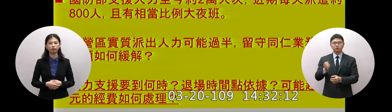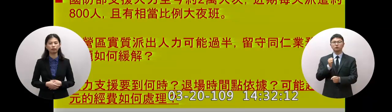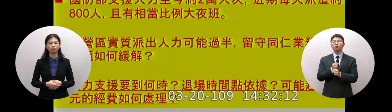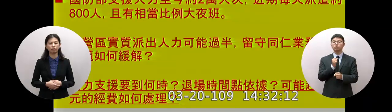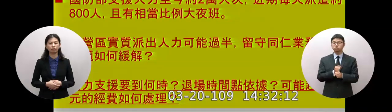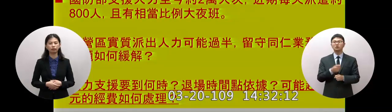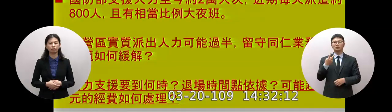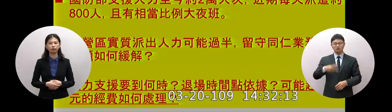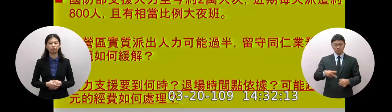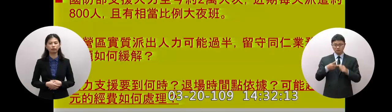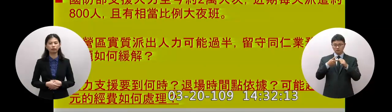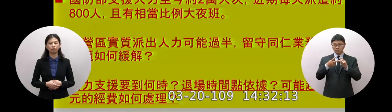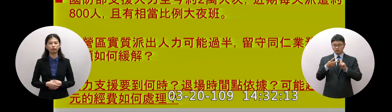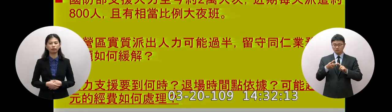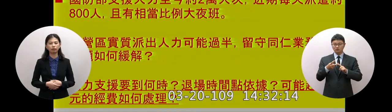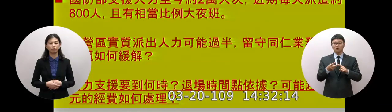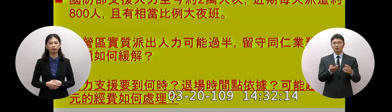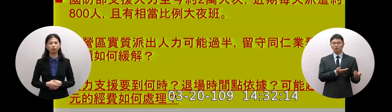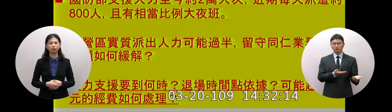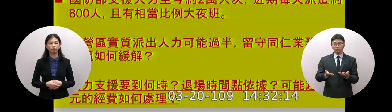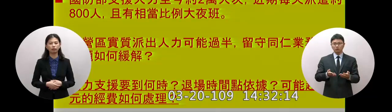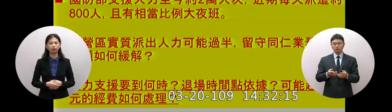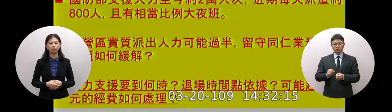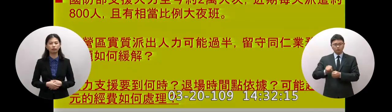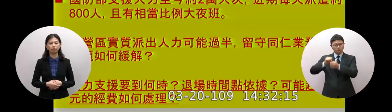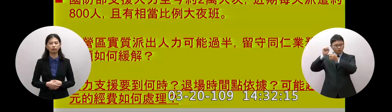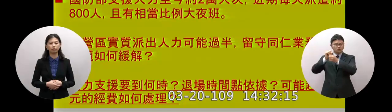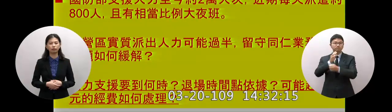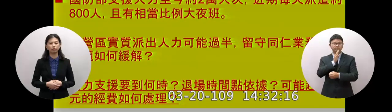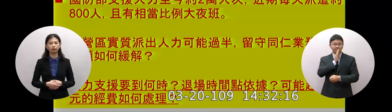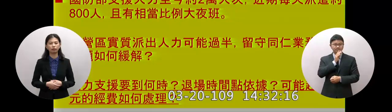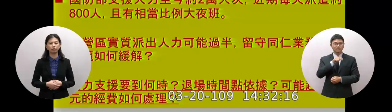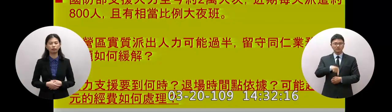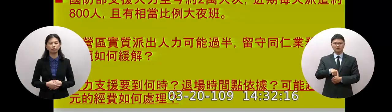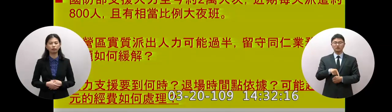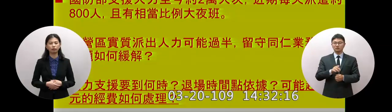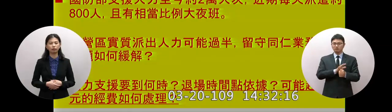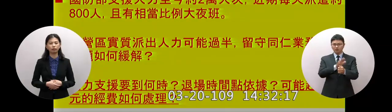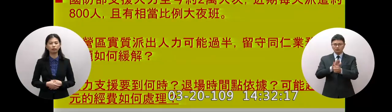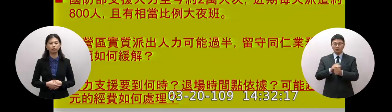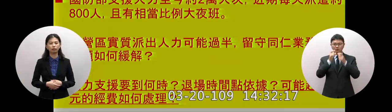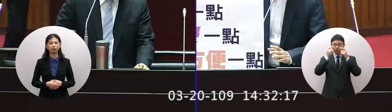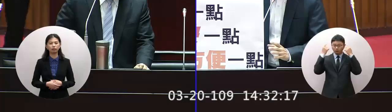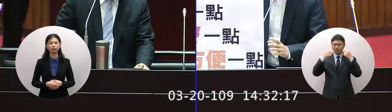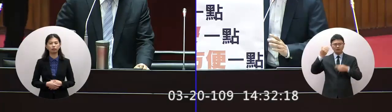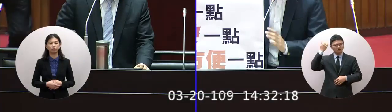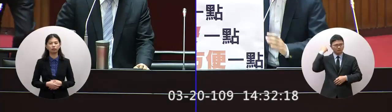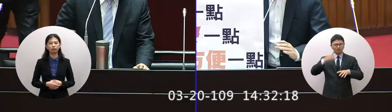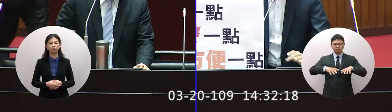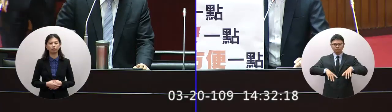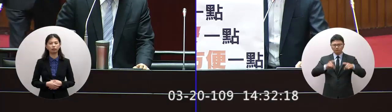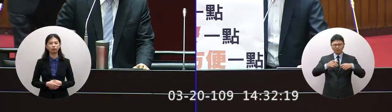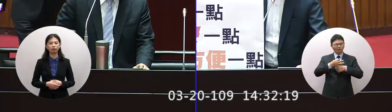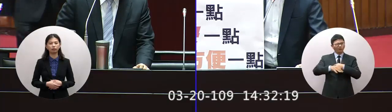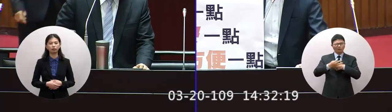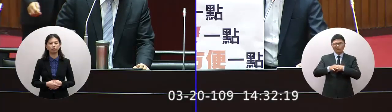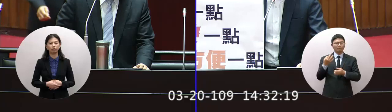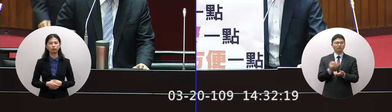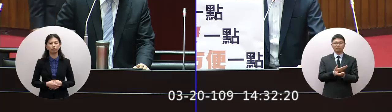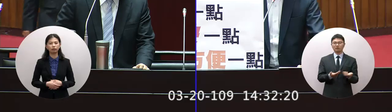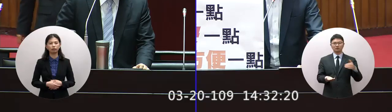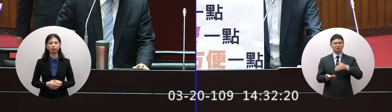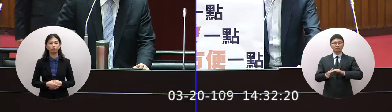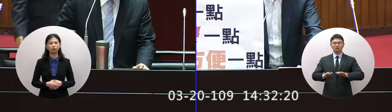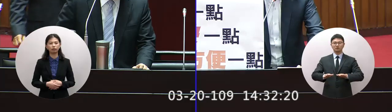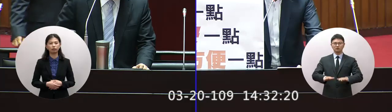事情就是加开了生产线，这两件重要的事情也让我们的口罩从原来刚开始缺乏的非常严重，现在